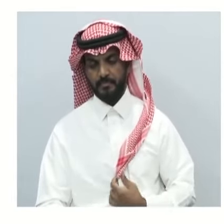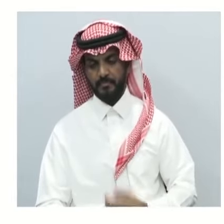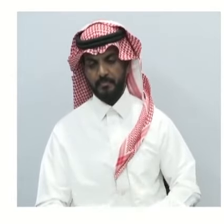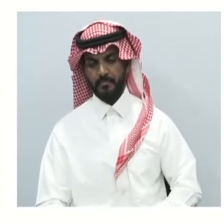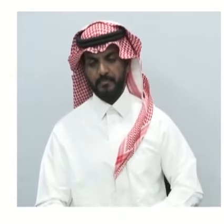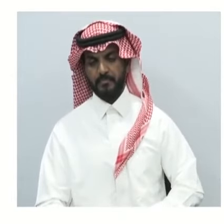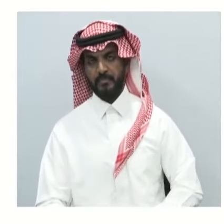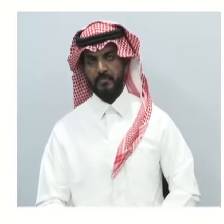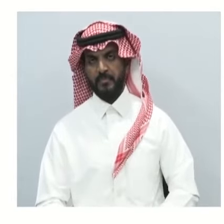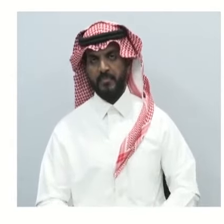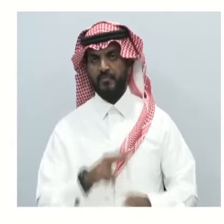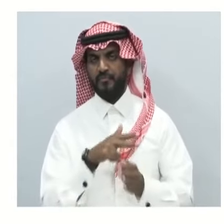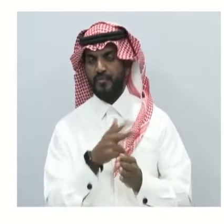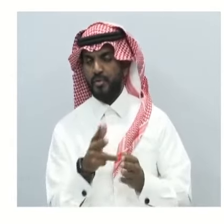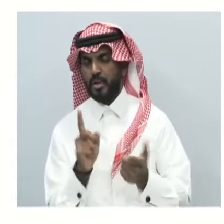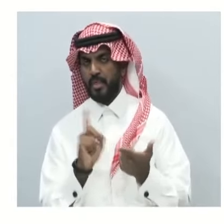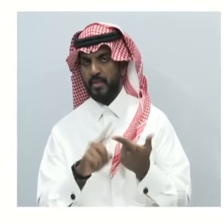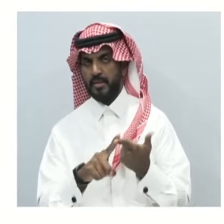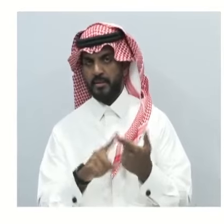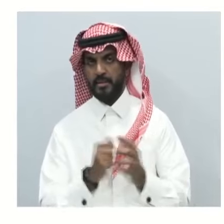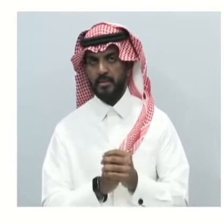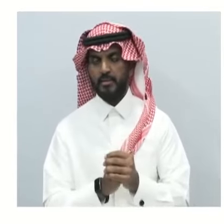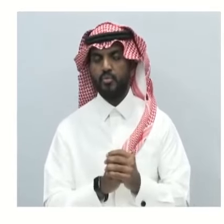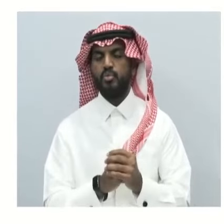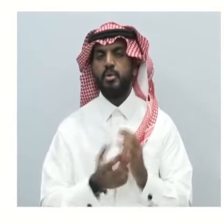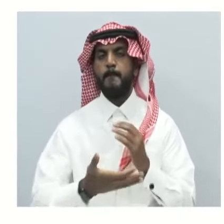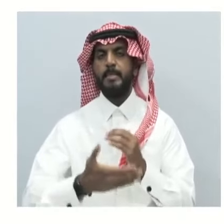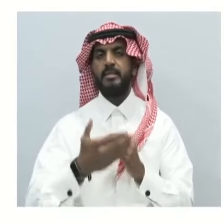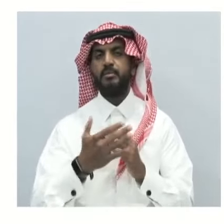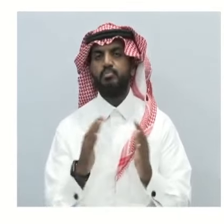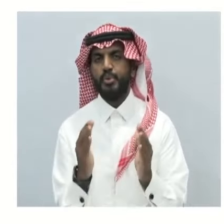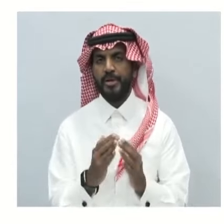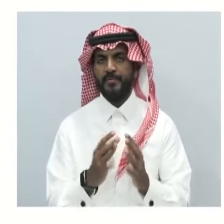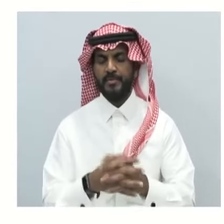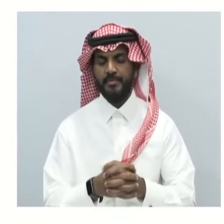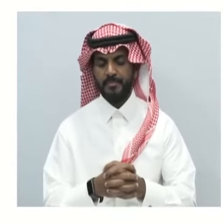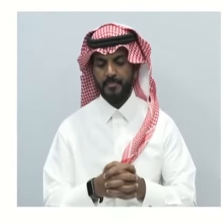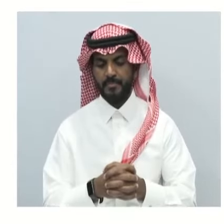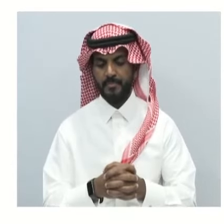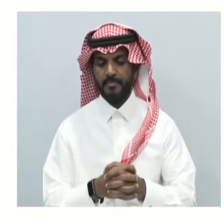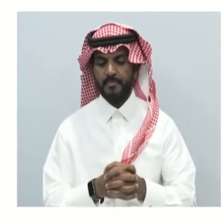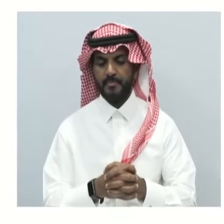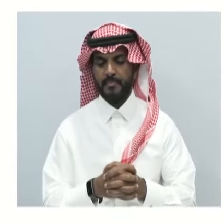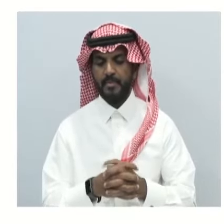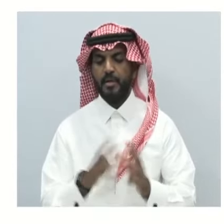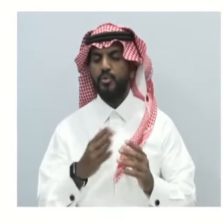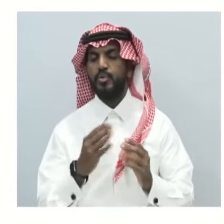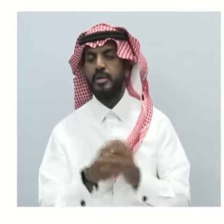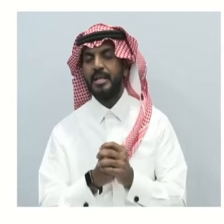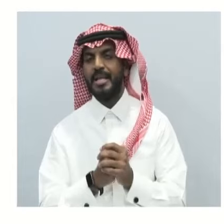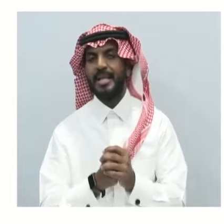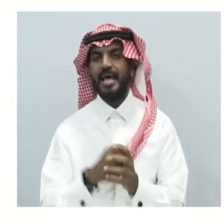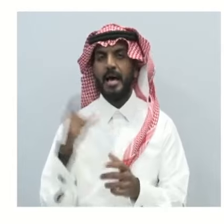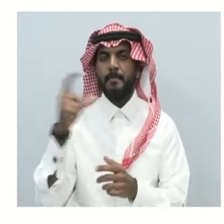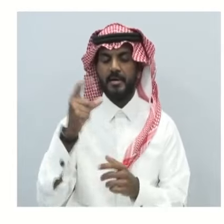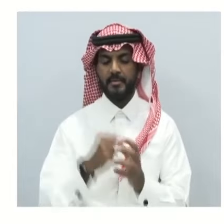بينما في النوع الاخر من انواع المد وهو المد المنخفض يحدث ذلك المد عندما يكون القمر